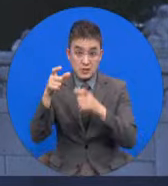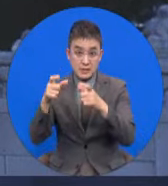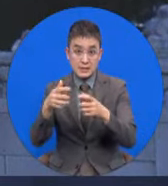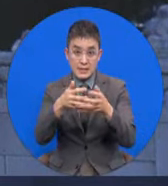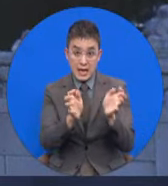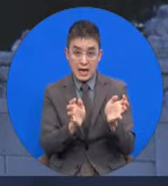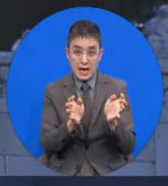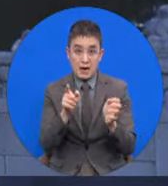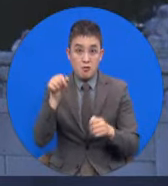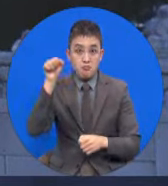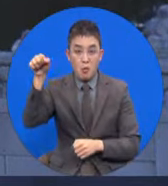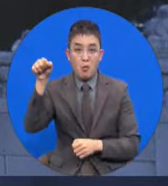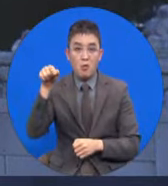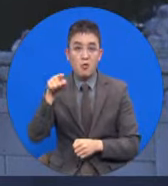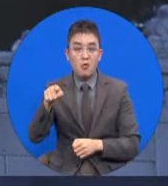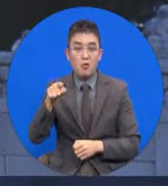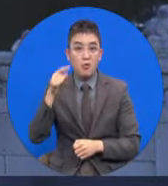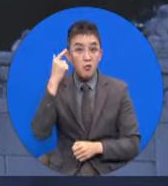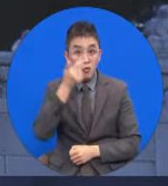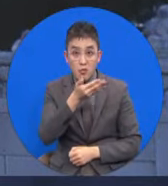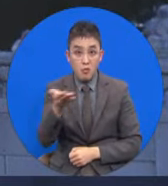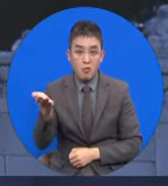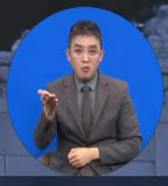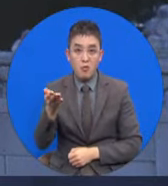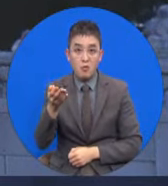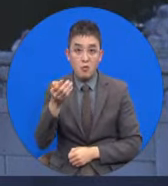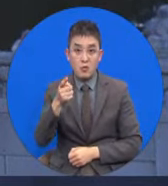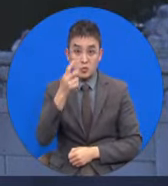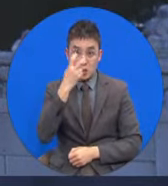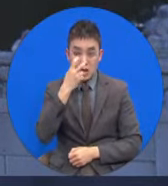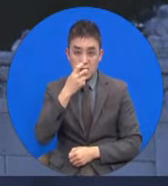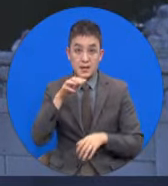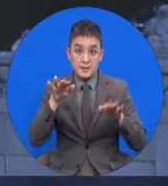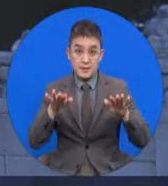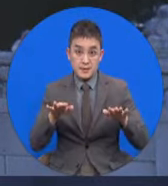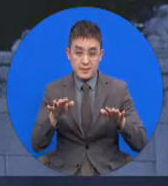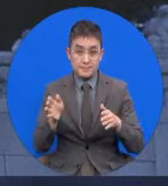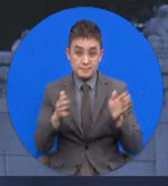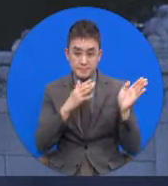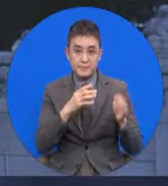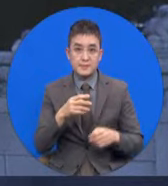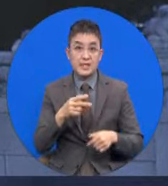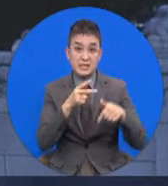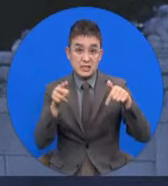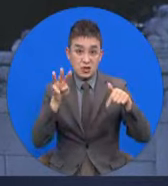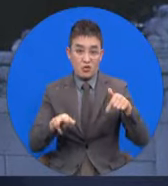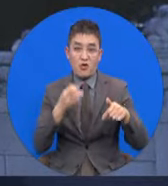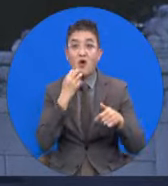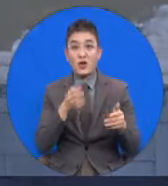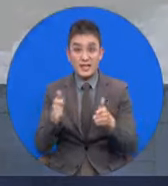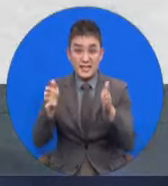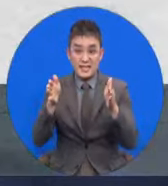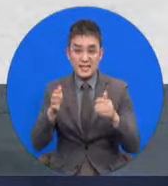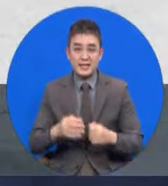정당 지역구 후보에게 투표하겠느냐라는 의사를 묻는 여론조사였고요. 이번엔 인천과 경기 여론조사 결과 살펴보겠습니다.